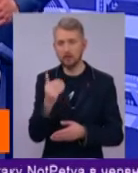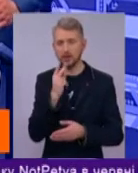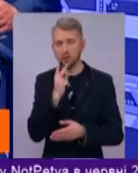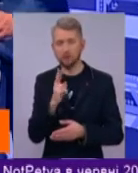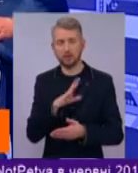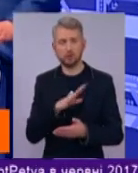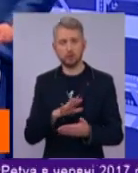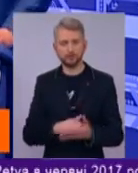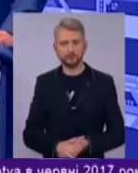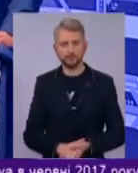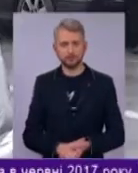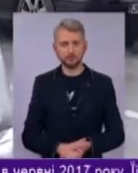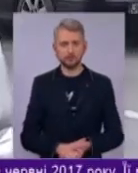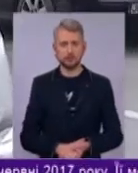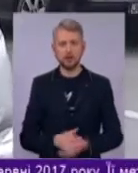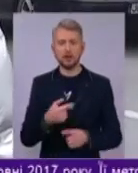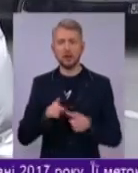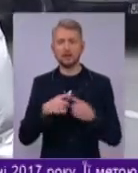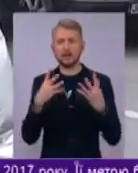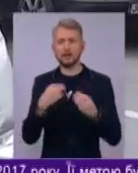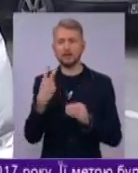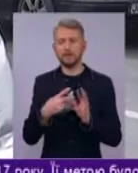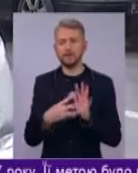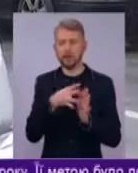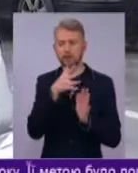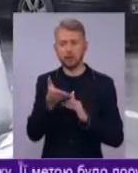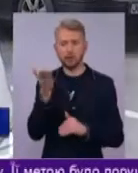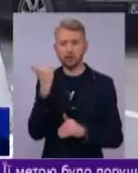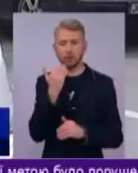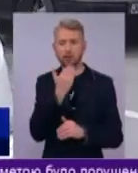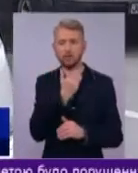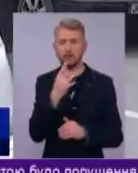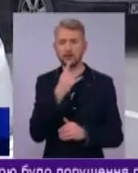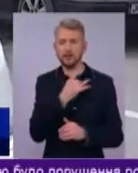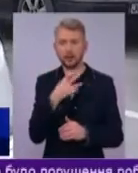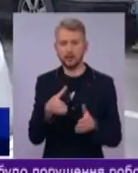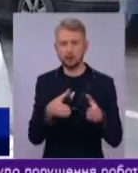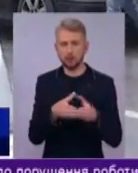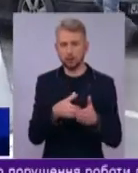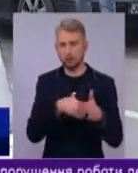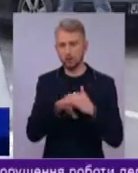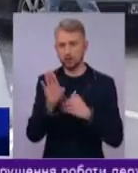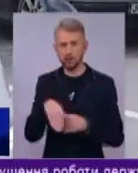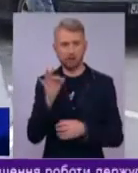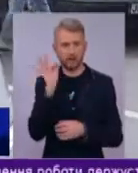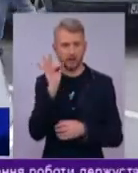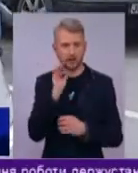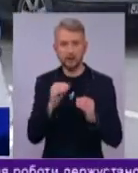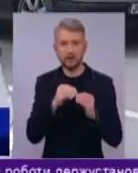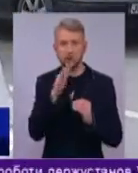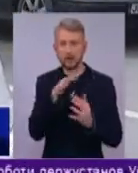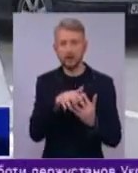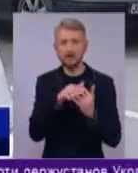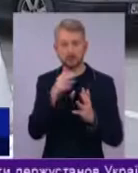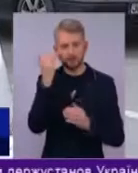будемо продовжувати. У цей день, 29 років тому, останній радянський підрозділ покинув Афганістан. 10 років війни в